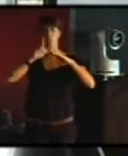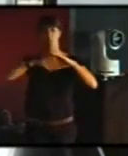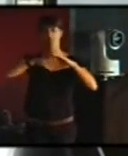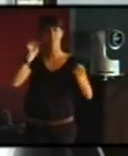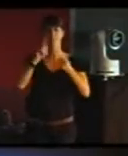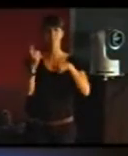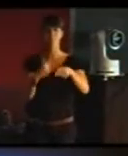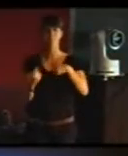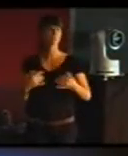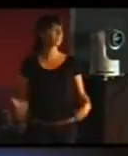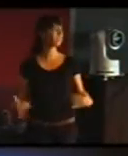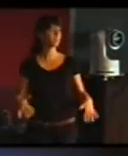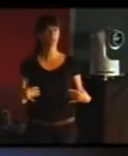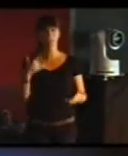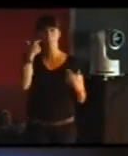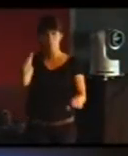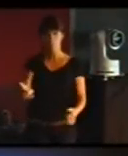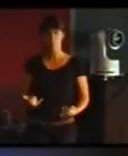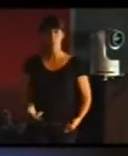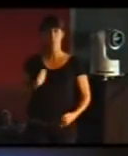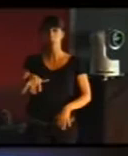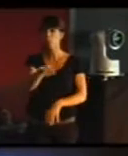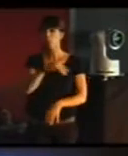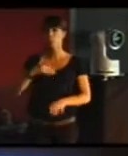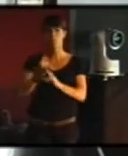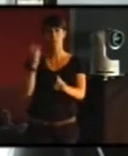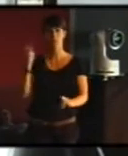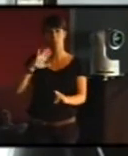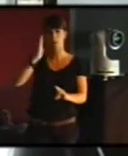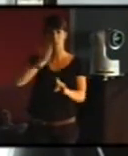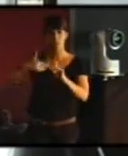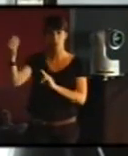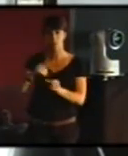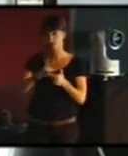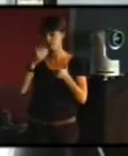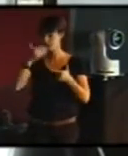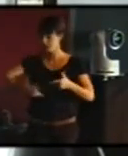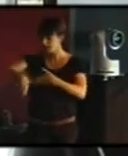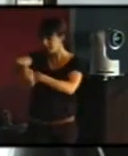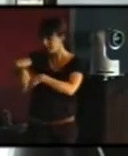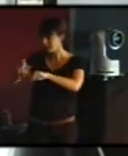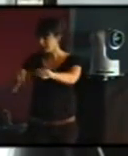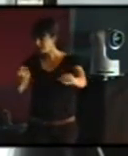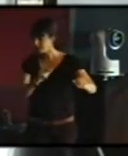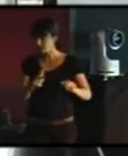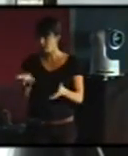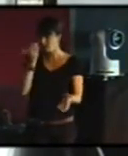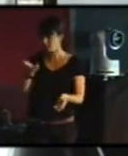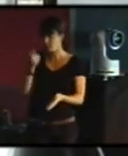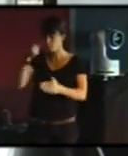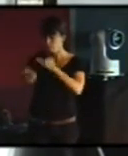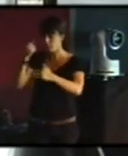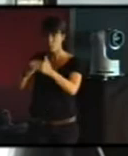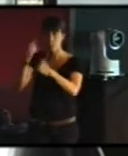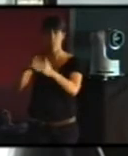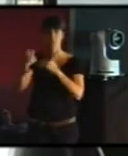suffisamment, par son architecture, par son histoire, par tout ce qu'on sait d'elle. Et que là, on travaille plutôt sur autre chose, qui est nouveau